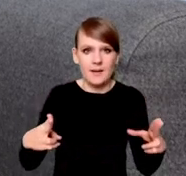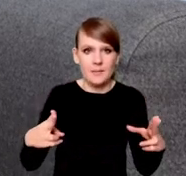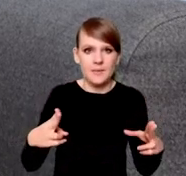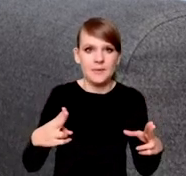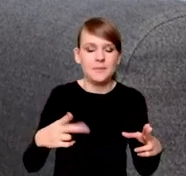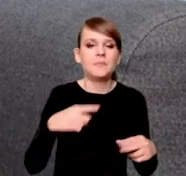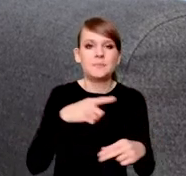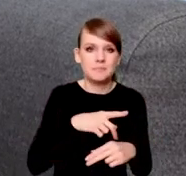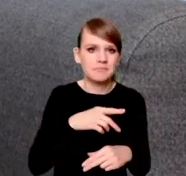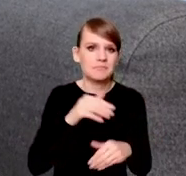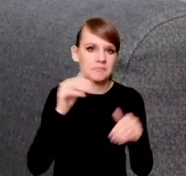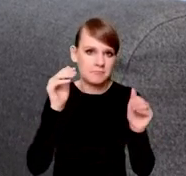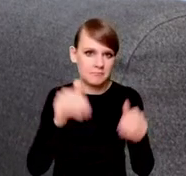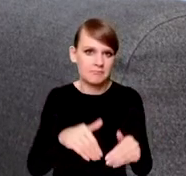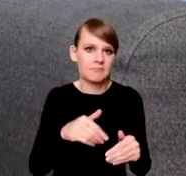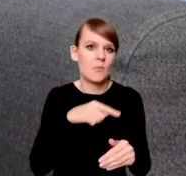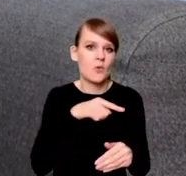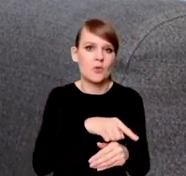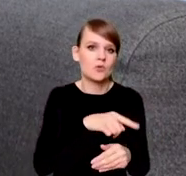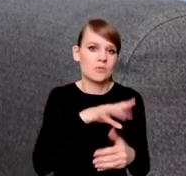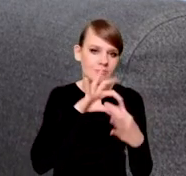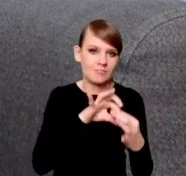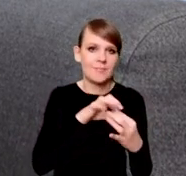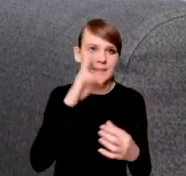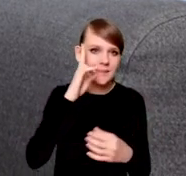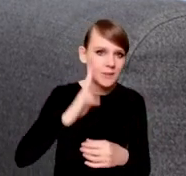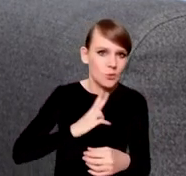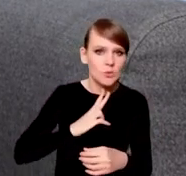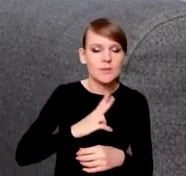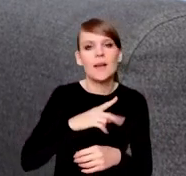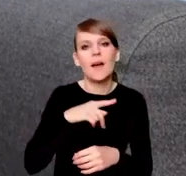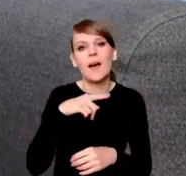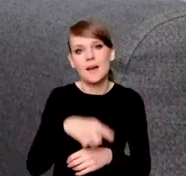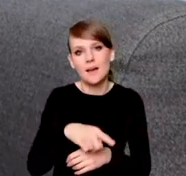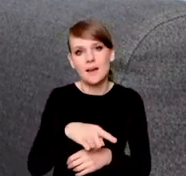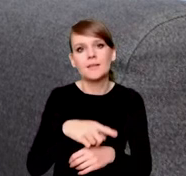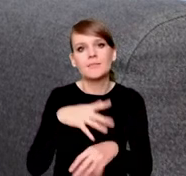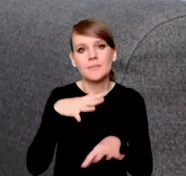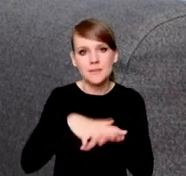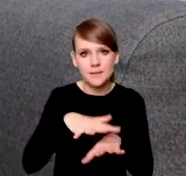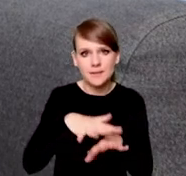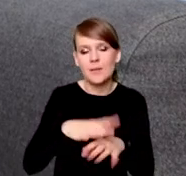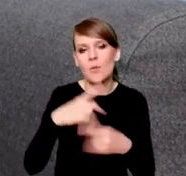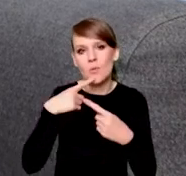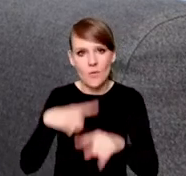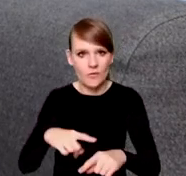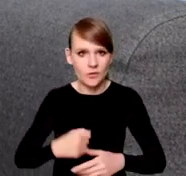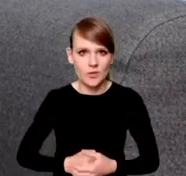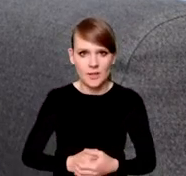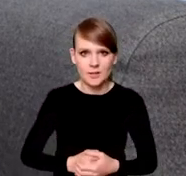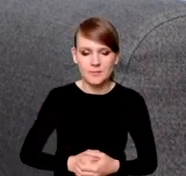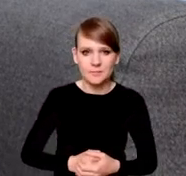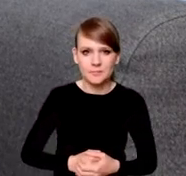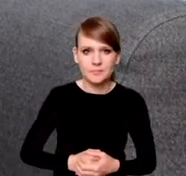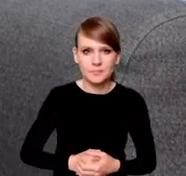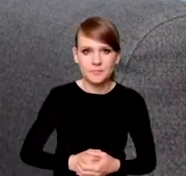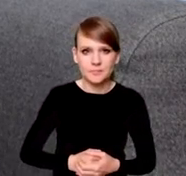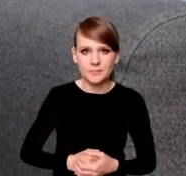instytucjonalnie, wspólnotowo i systemowo. To nie ma takich narzędzi wiele, które pozwalają